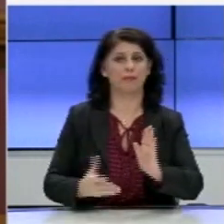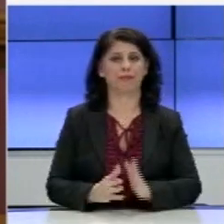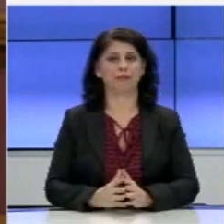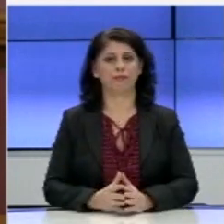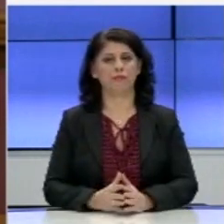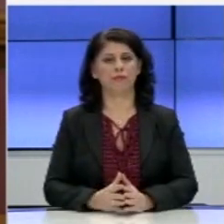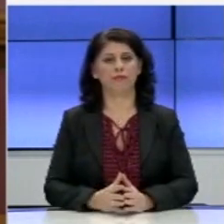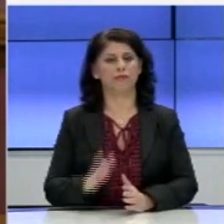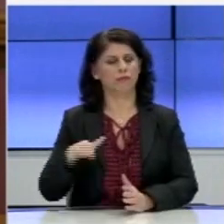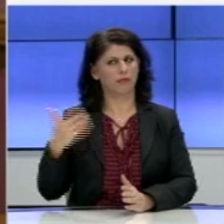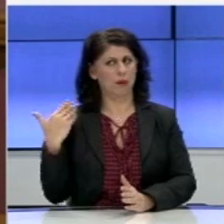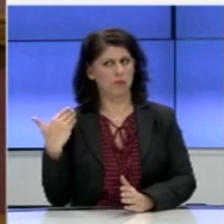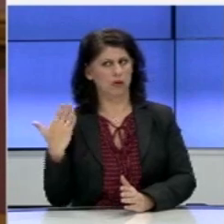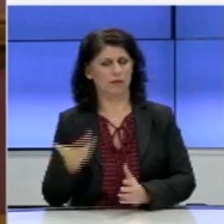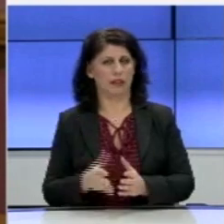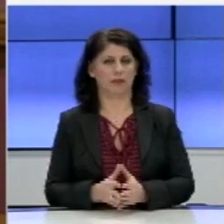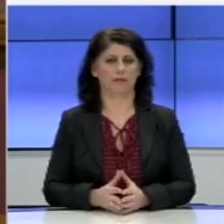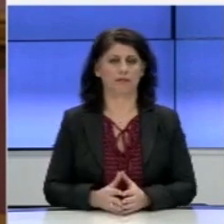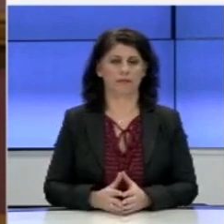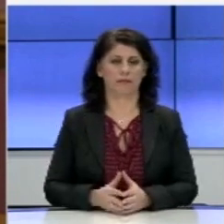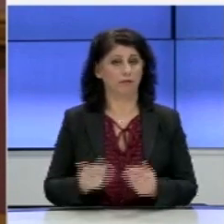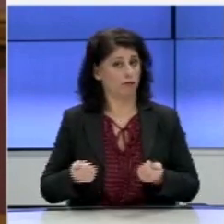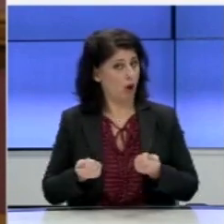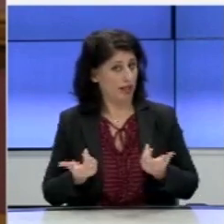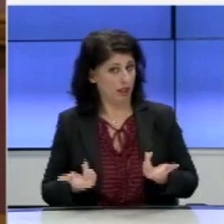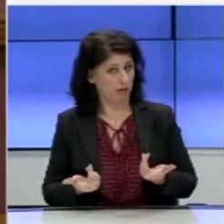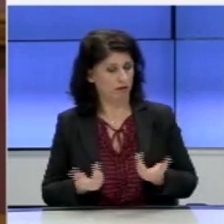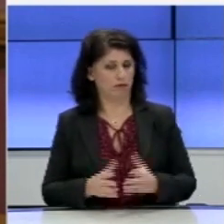και τα τελευταία πρόσφατα συμβάντα,